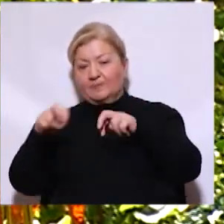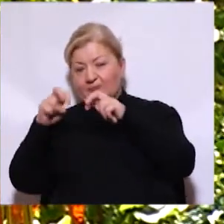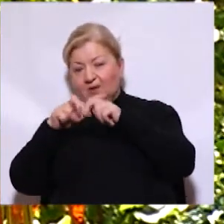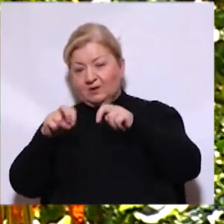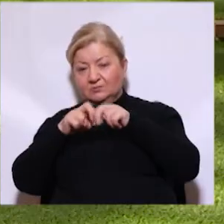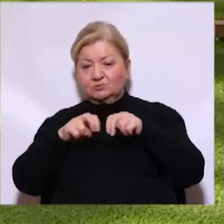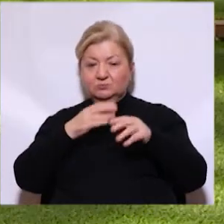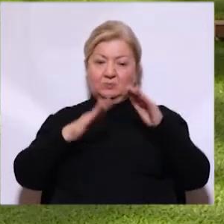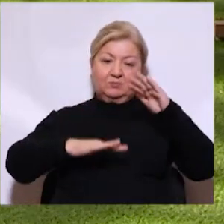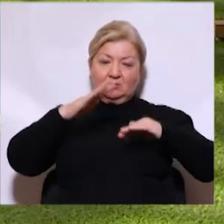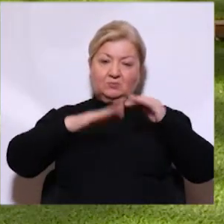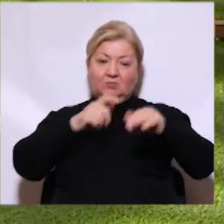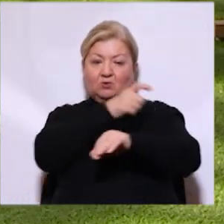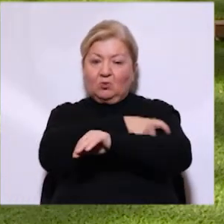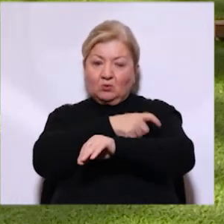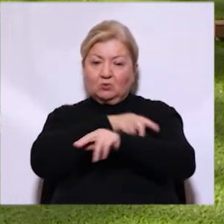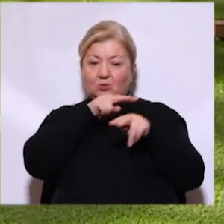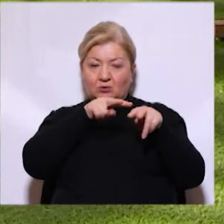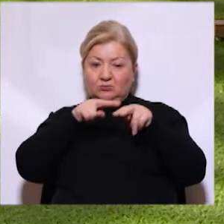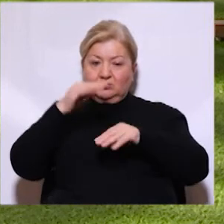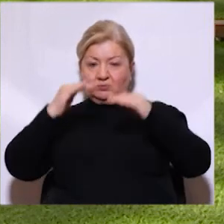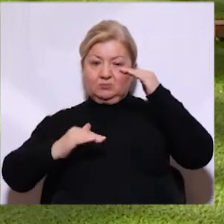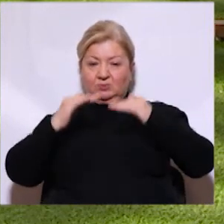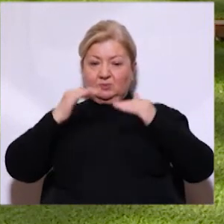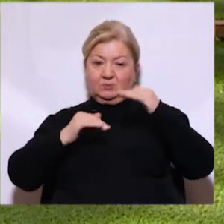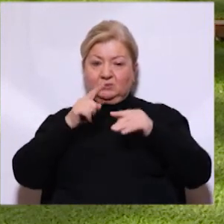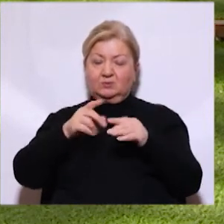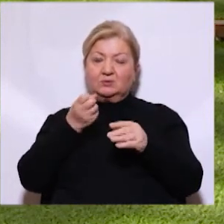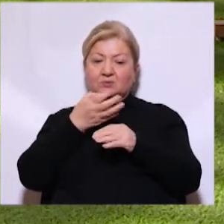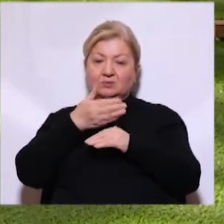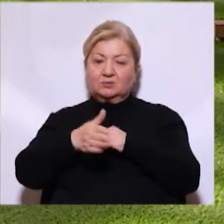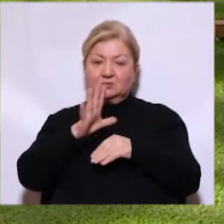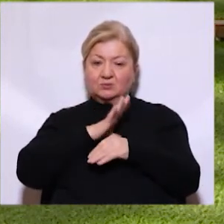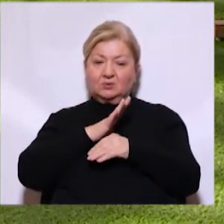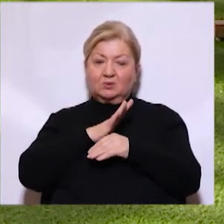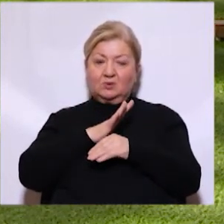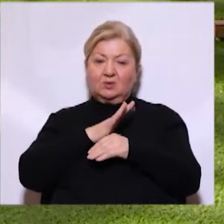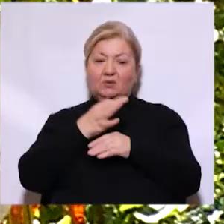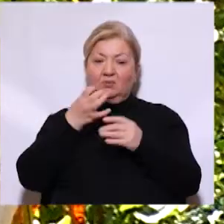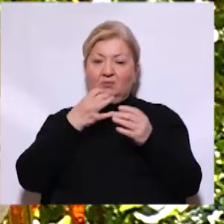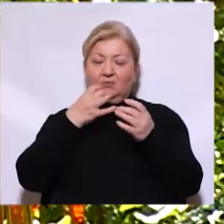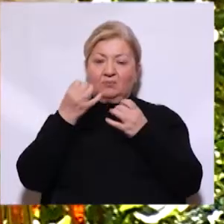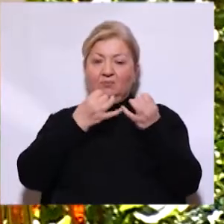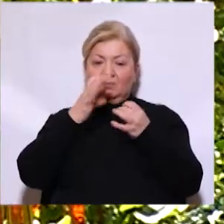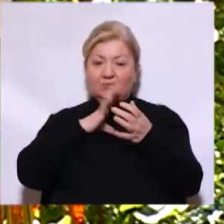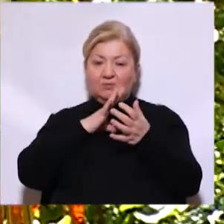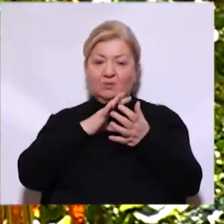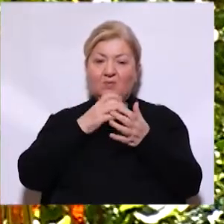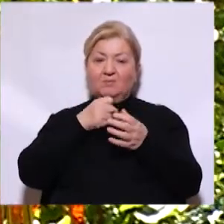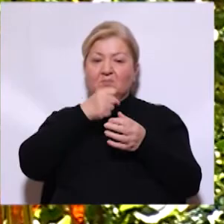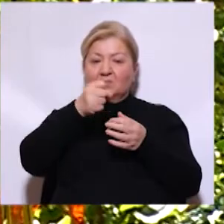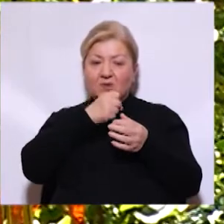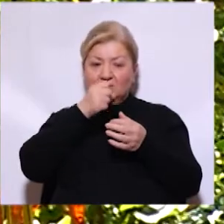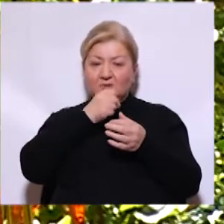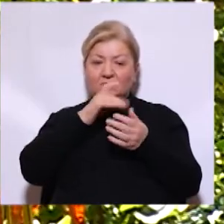და ბალანსი, ხო, ანუ მონიტორინგი, კონტროლი და ბალანსი. შემდგომ ვილაპარაკეთ მედიაზე, სამოქალაქო